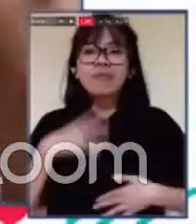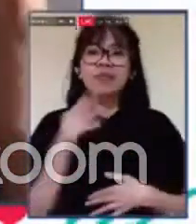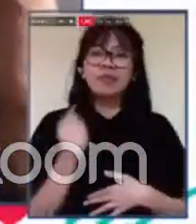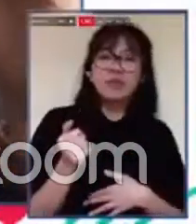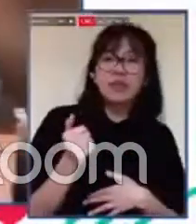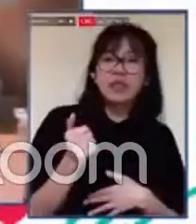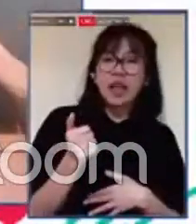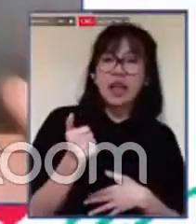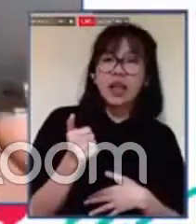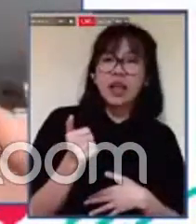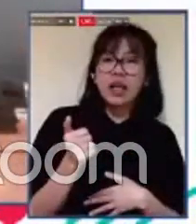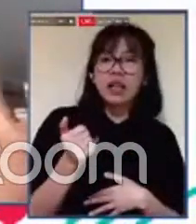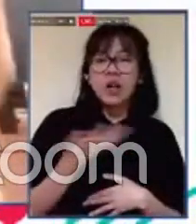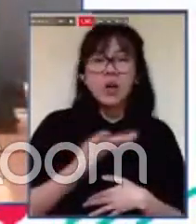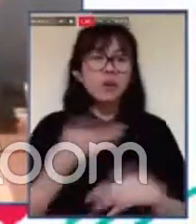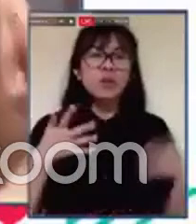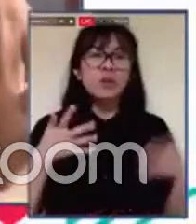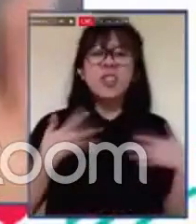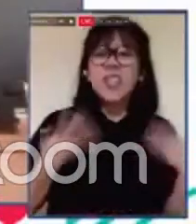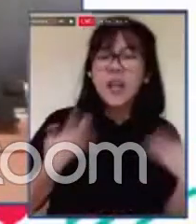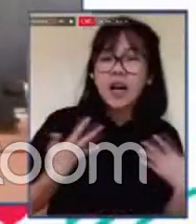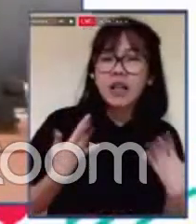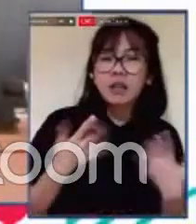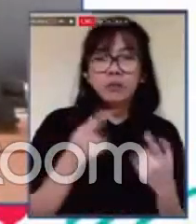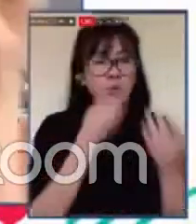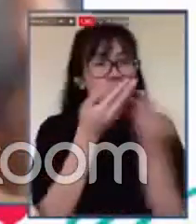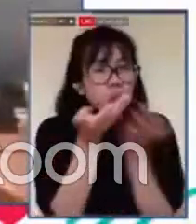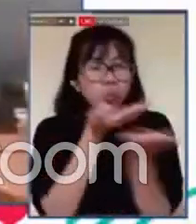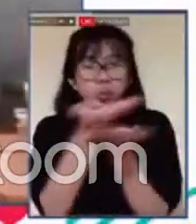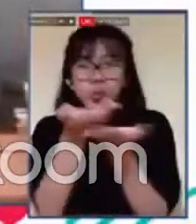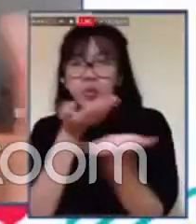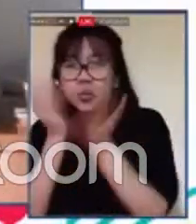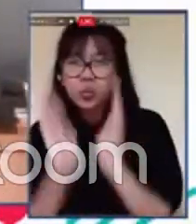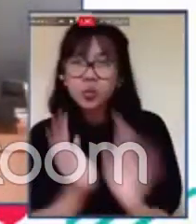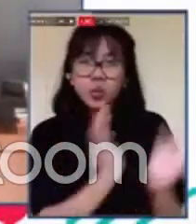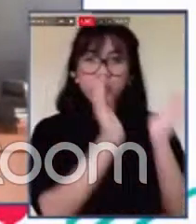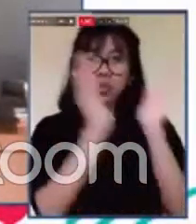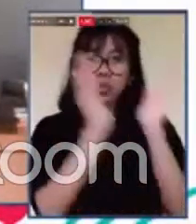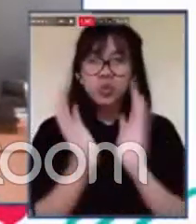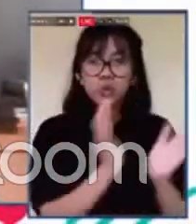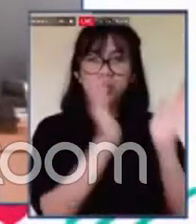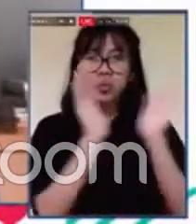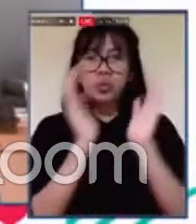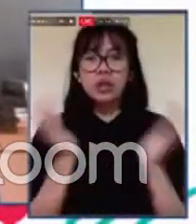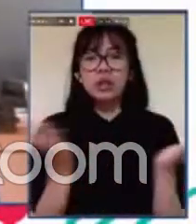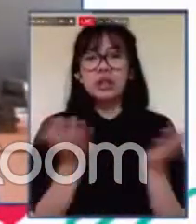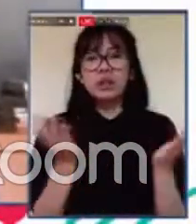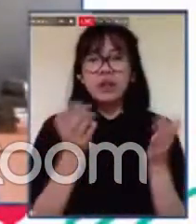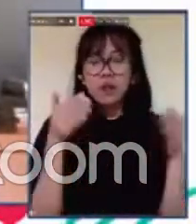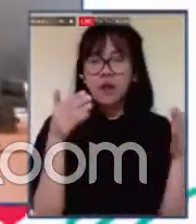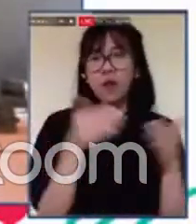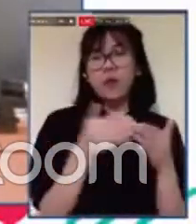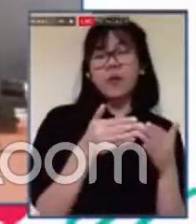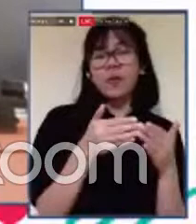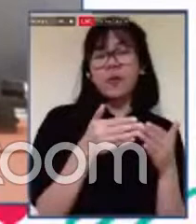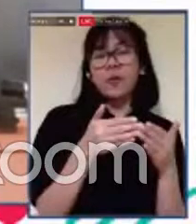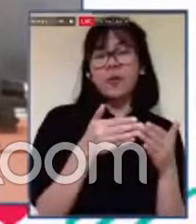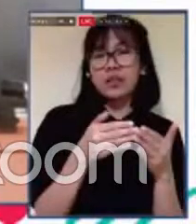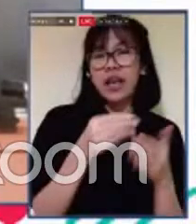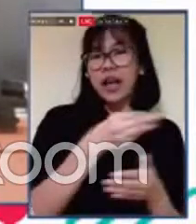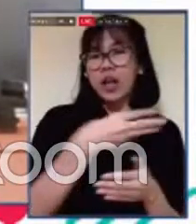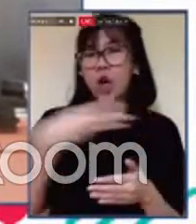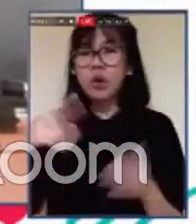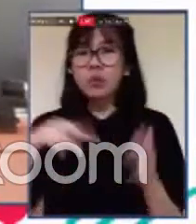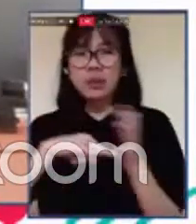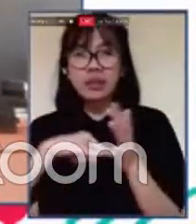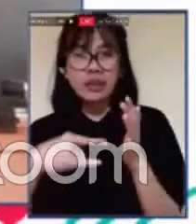dengan menyenangkan di termasuk diantaranya digital ekonomi nasional, tiada lain tiada bukan,